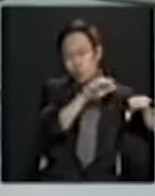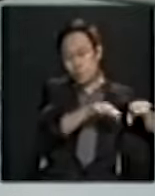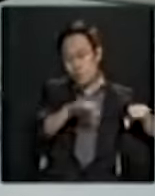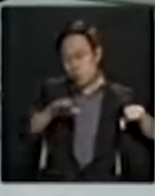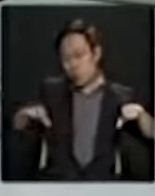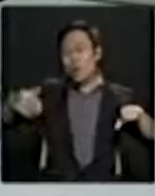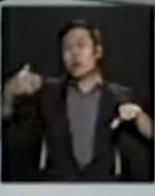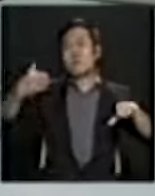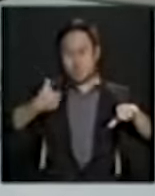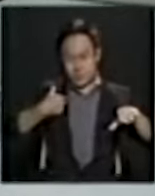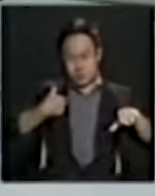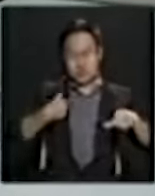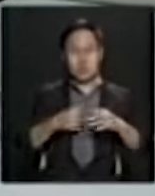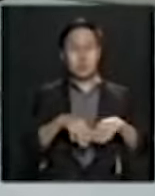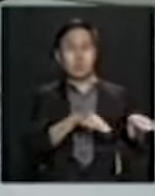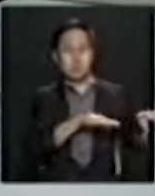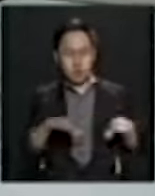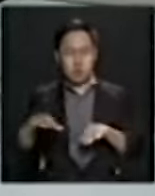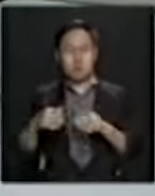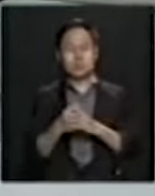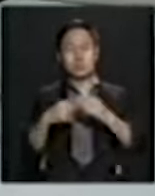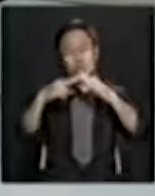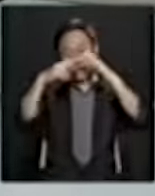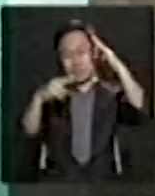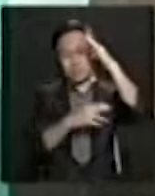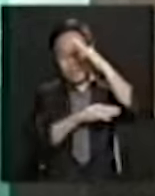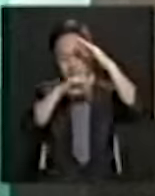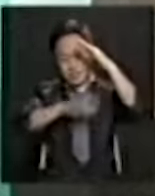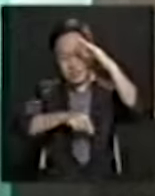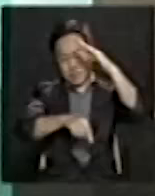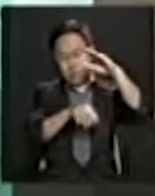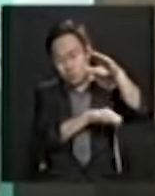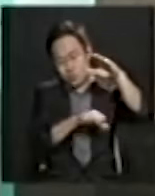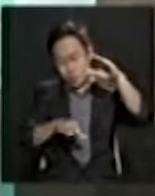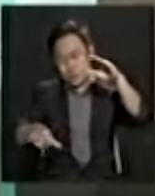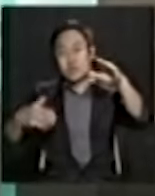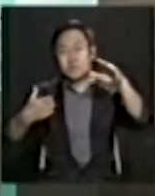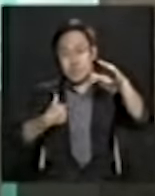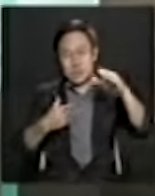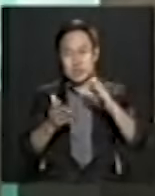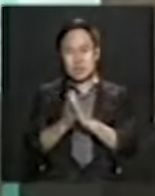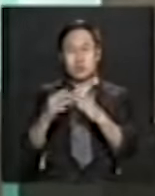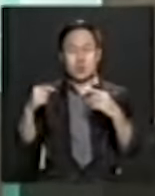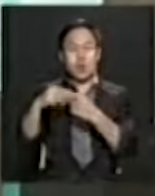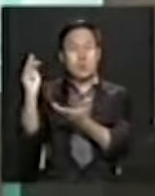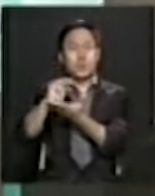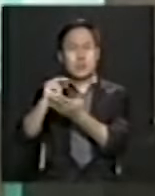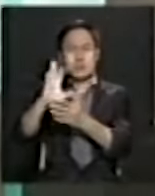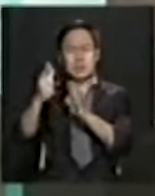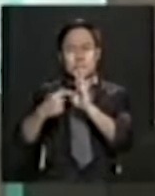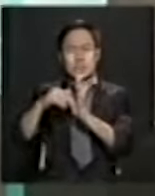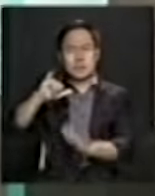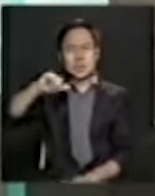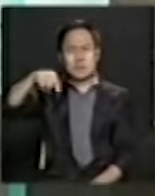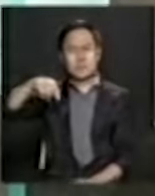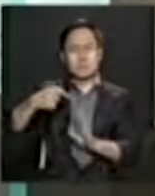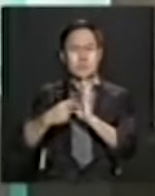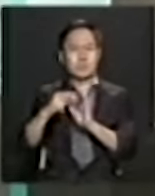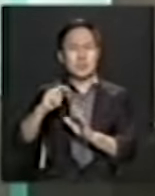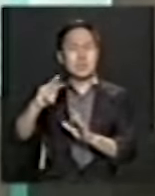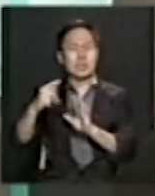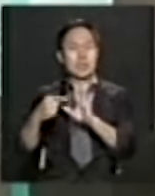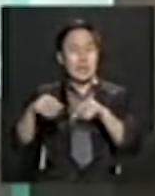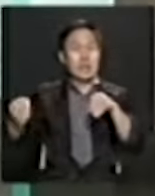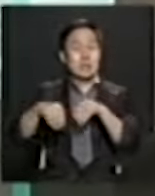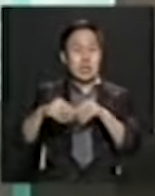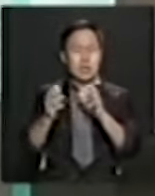ตรงนี้มี จอดรถใต้สะพานพระราม8ซึ่งเป็นสวนแล้วก็มูลนิธิชัยพัฒนาซึ่งอยู่ใกล้ๆแล้วก็ยังมีวัดแ